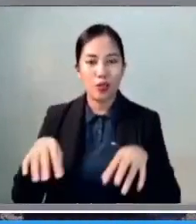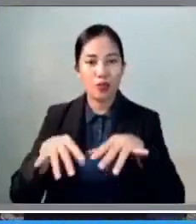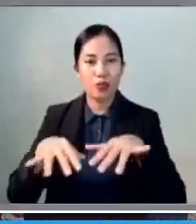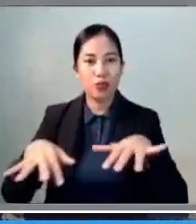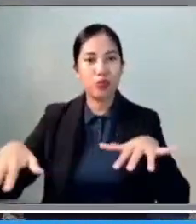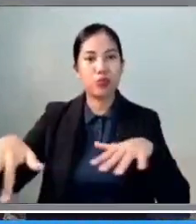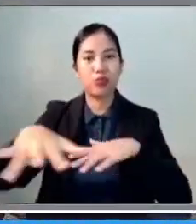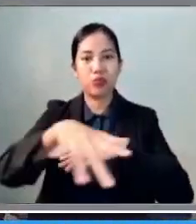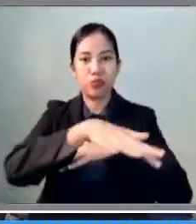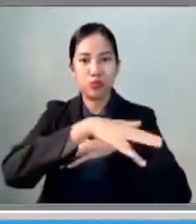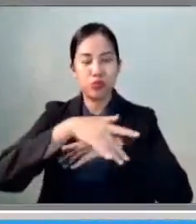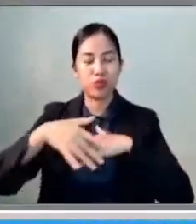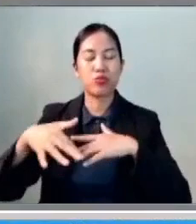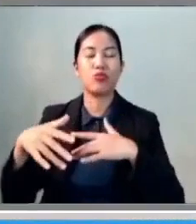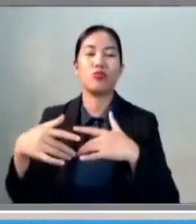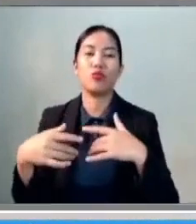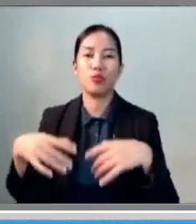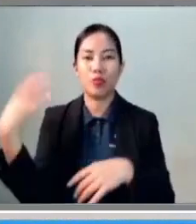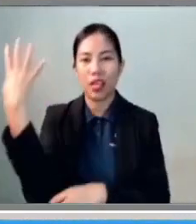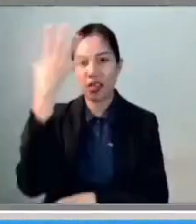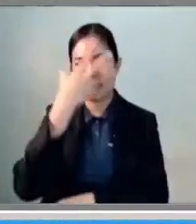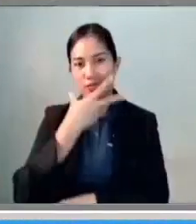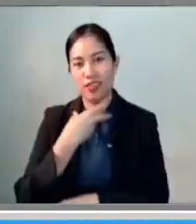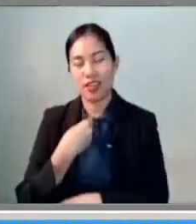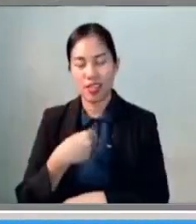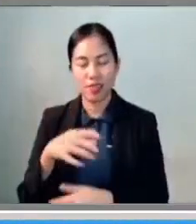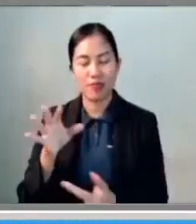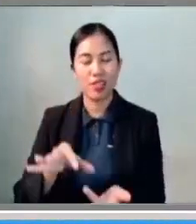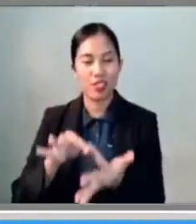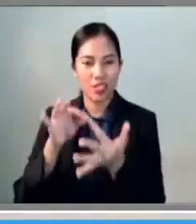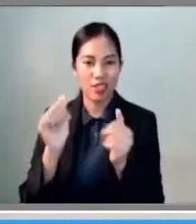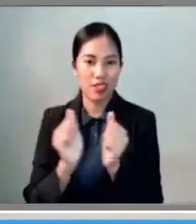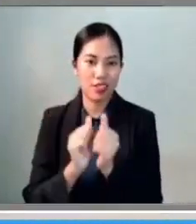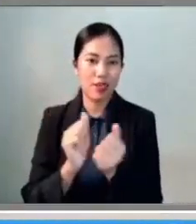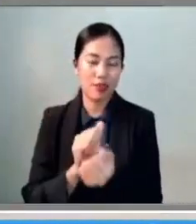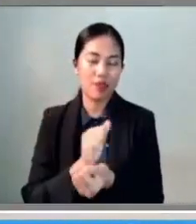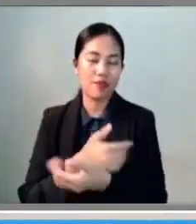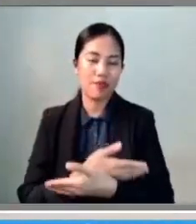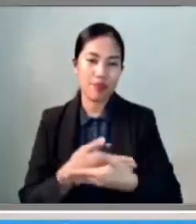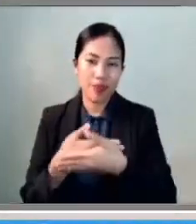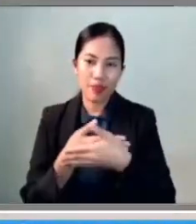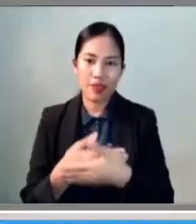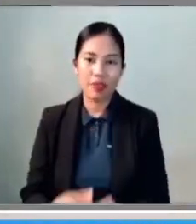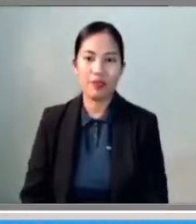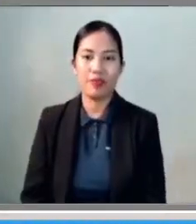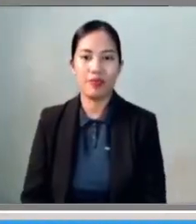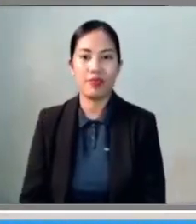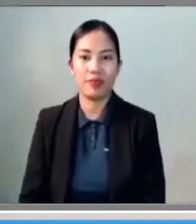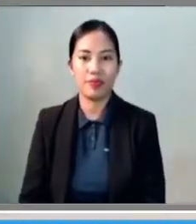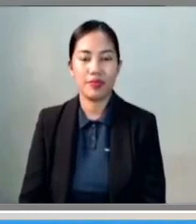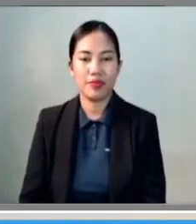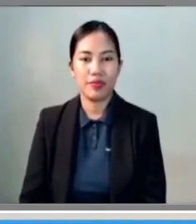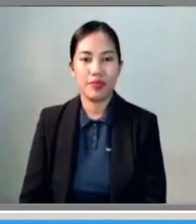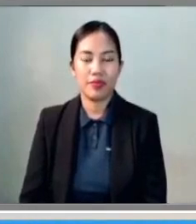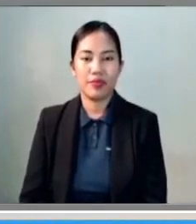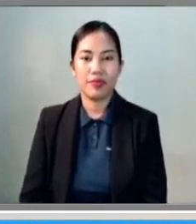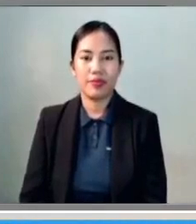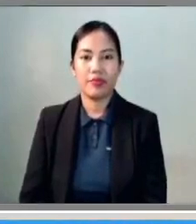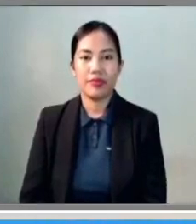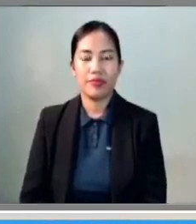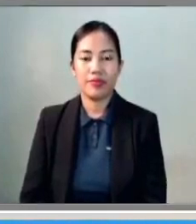ang anak. Mark Salazar, nagbabalita para sa GMA Integrated News.